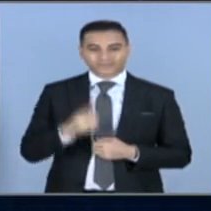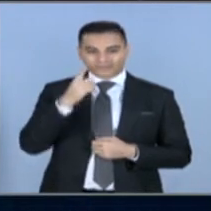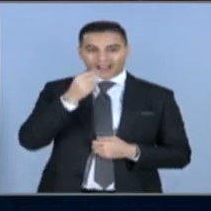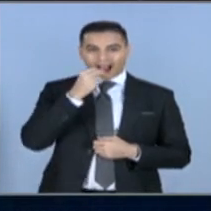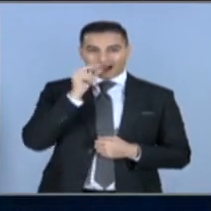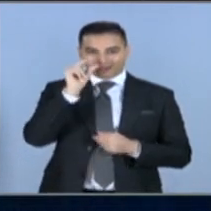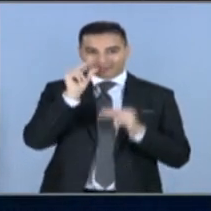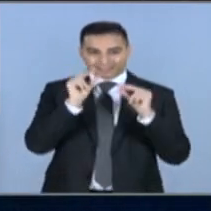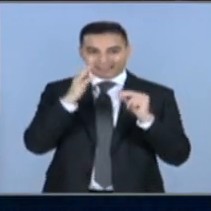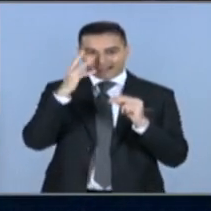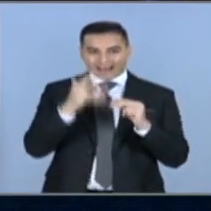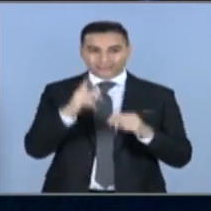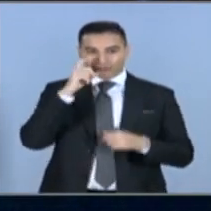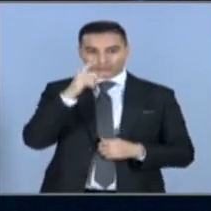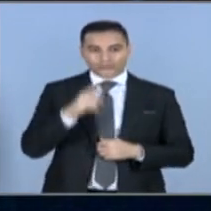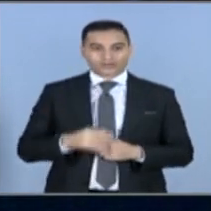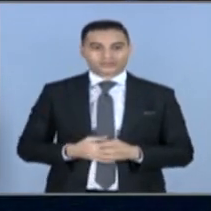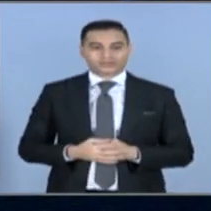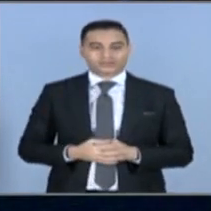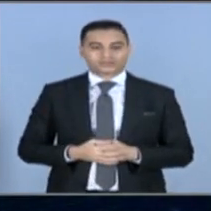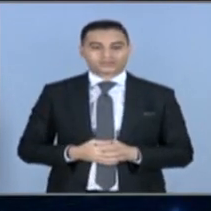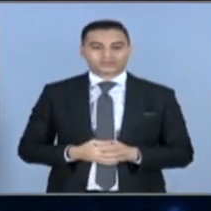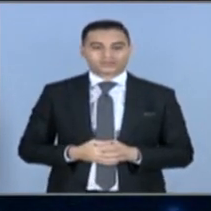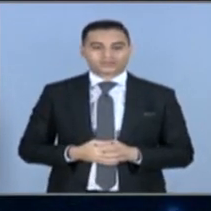كم عدد قطع السوشي في الصورة؟